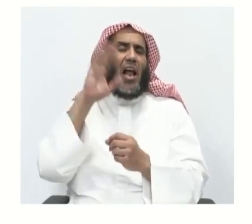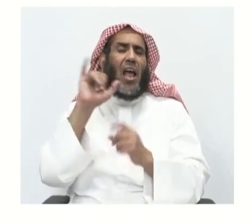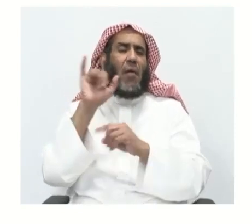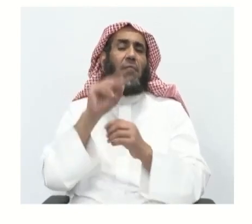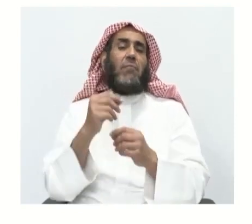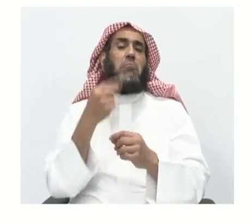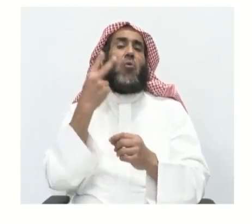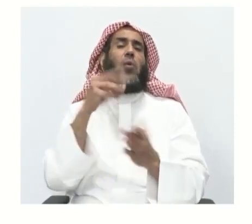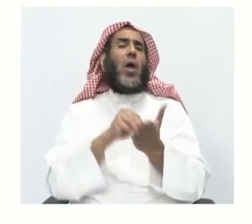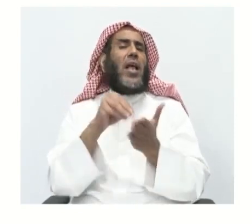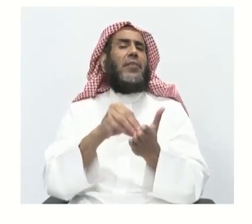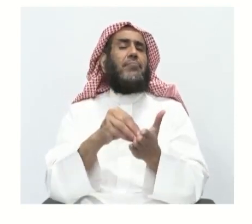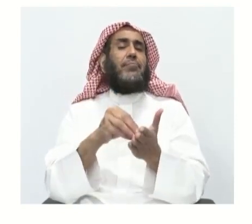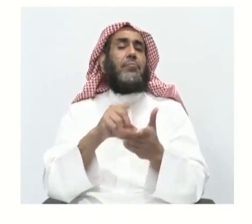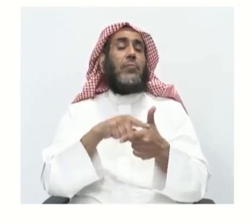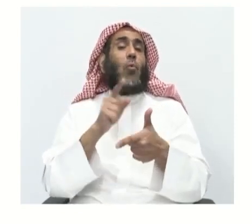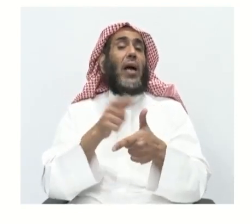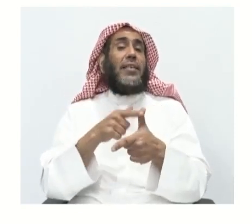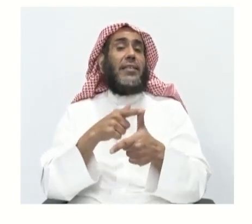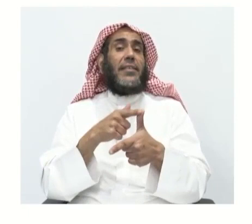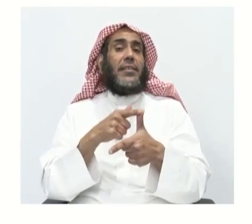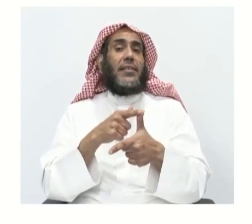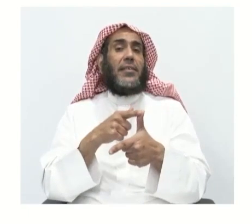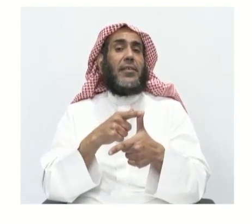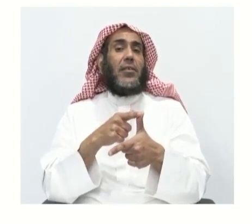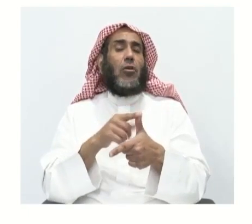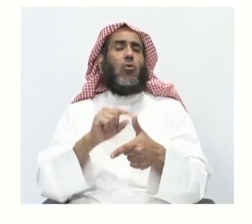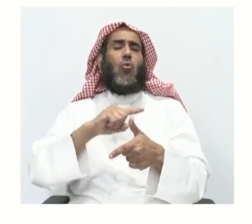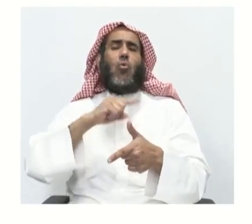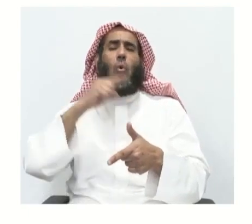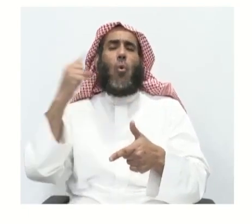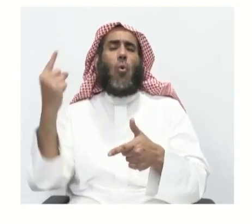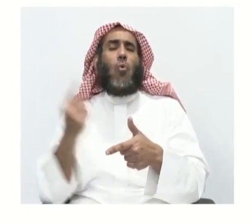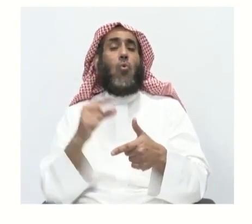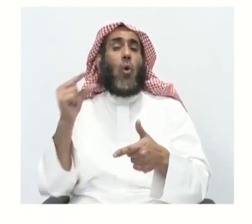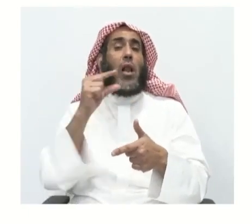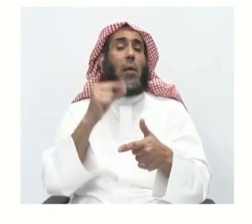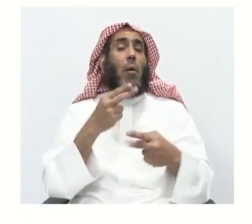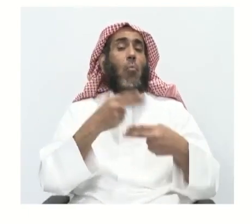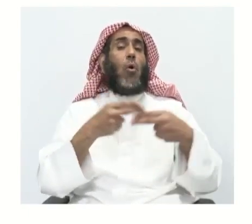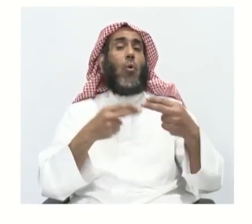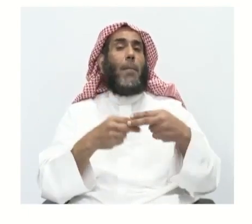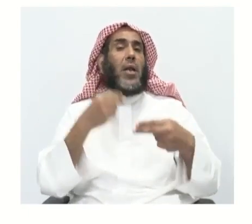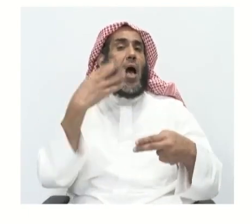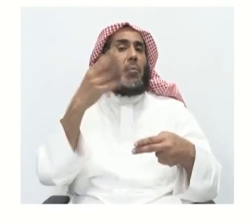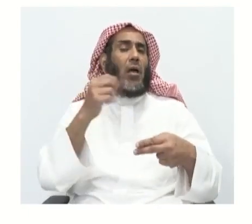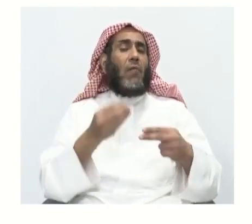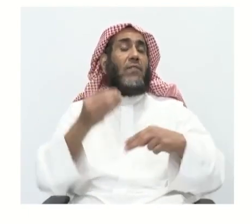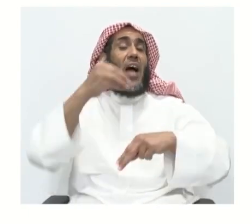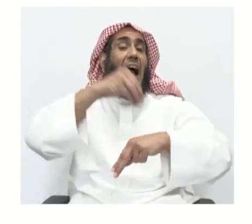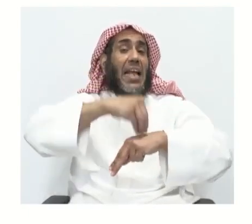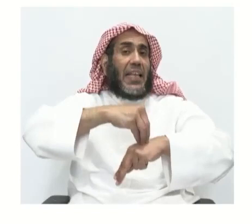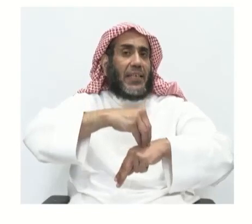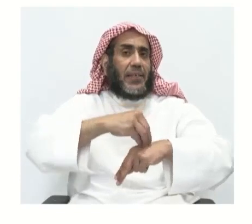في موضعين واحد كل كلمه مكونه من اربعه احرف فاكثر